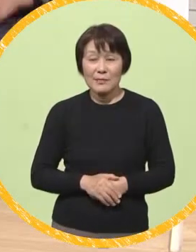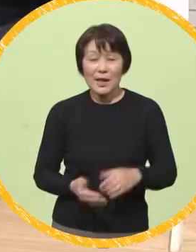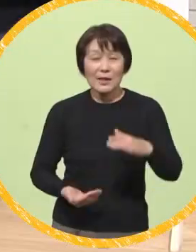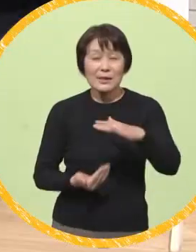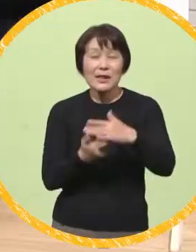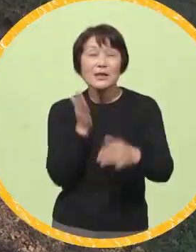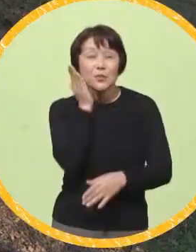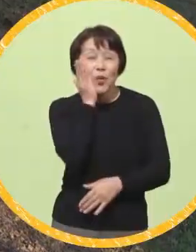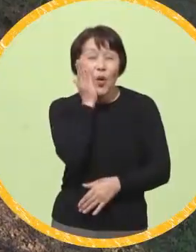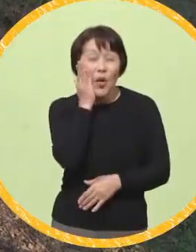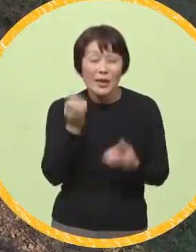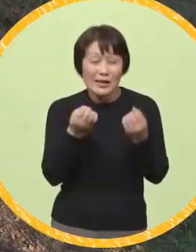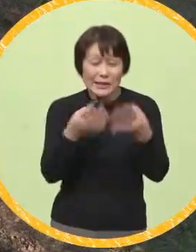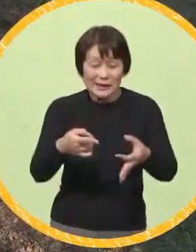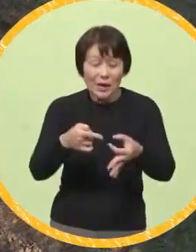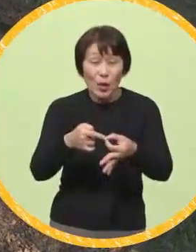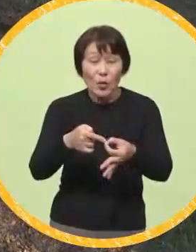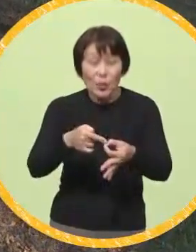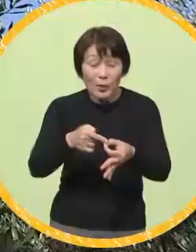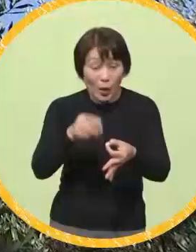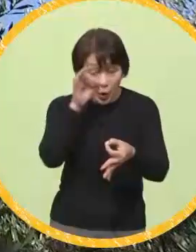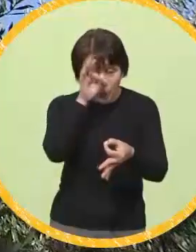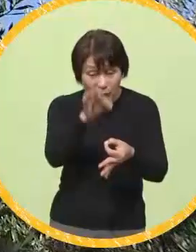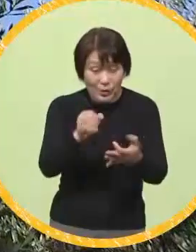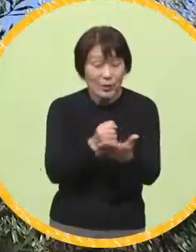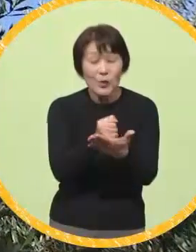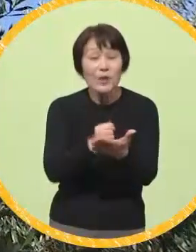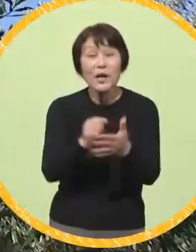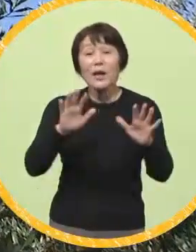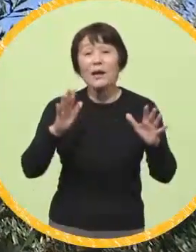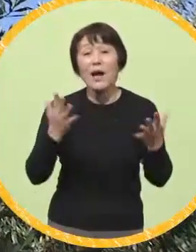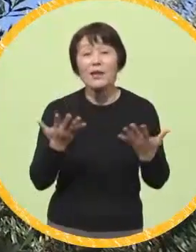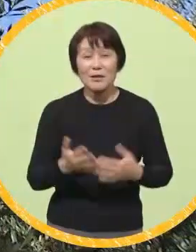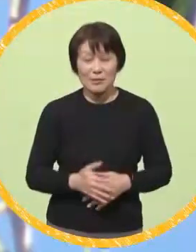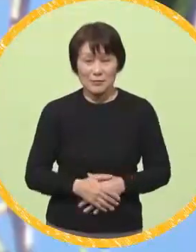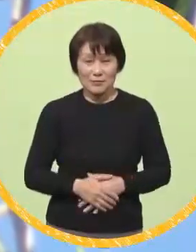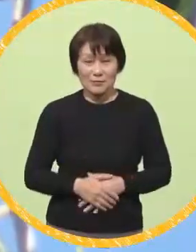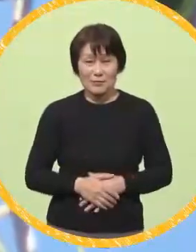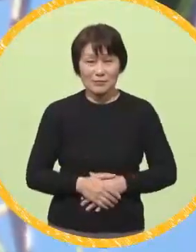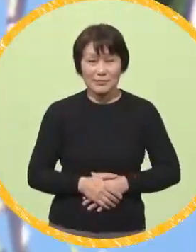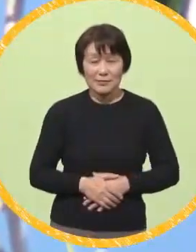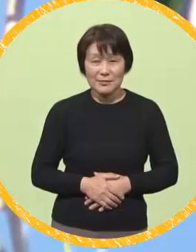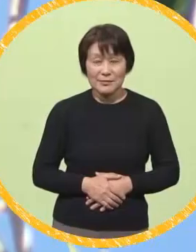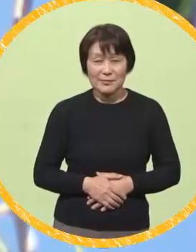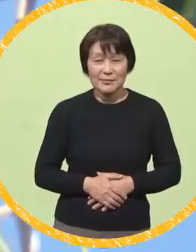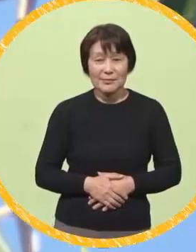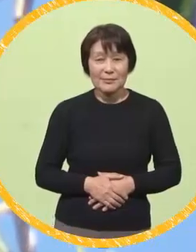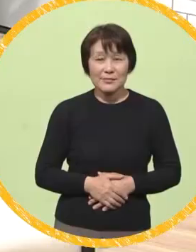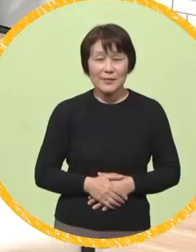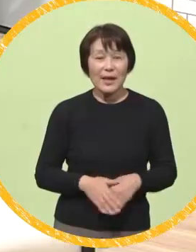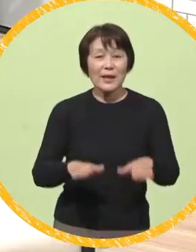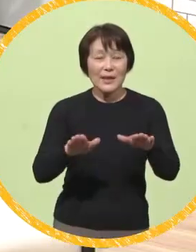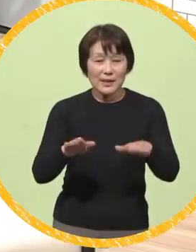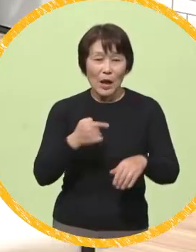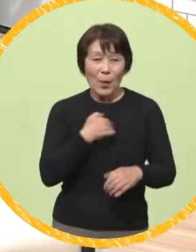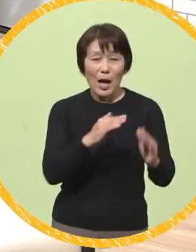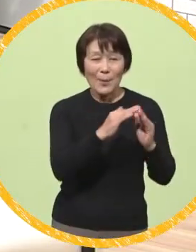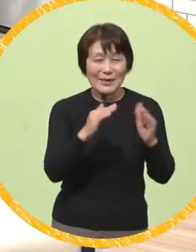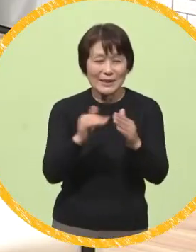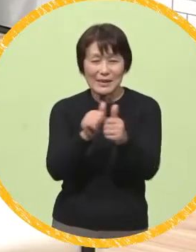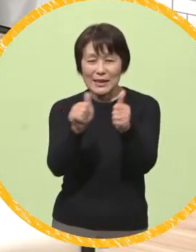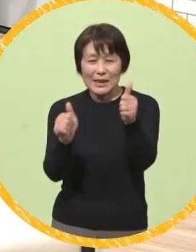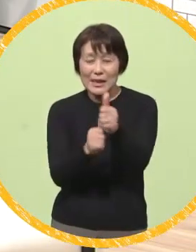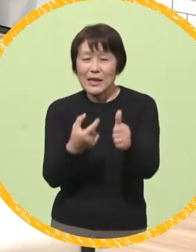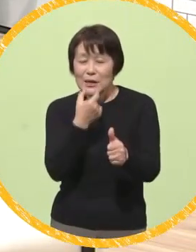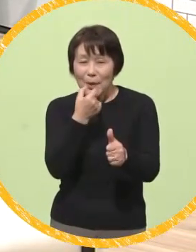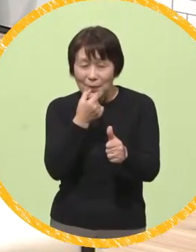よ。 新鮮なオリーブを目にする機会ってなかなかねない し、ないないないないないないない、 貴重ですよね。 ということでですね、うん、現在我が町つまみで乾杯